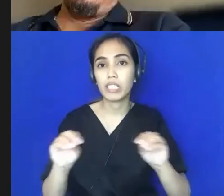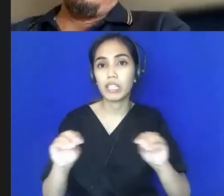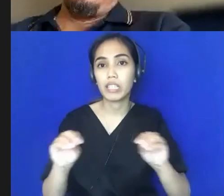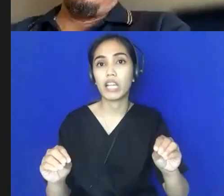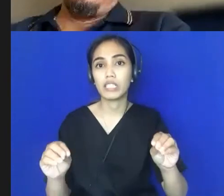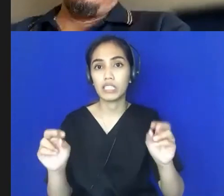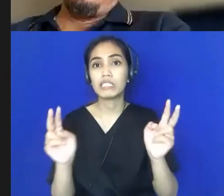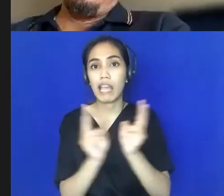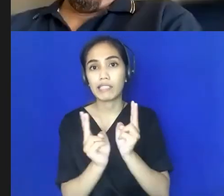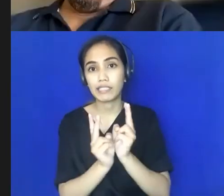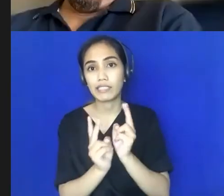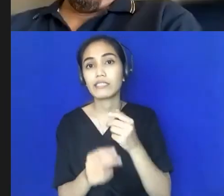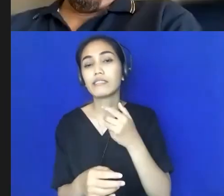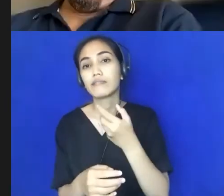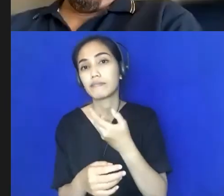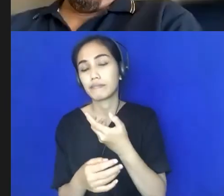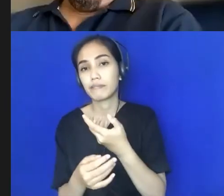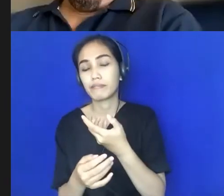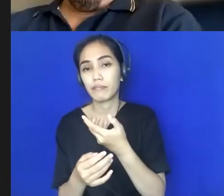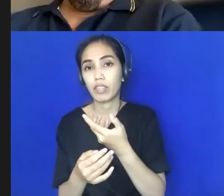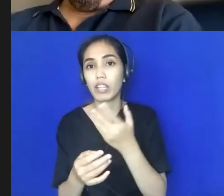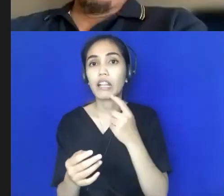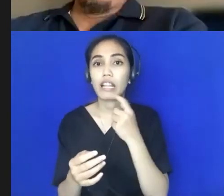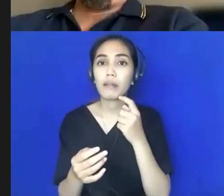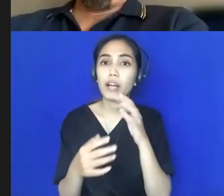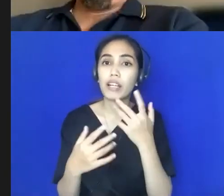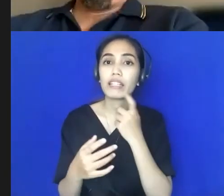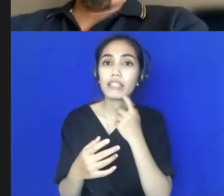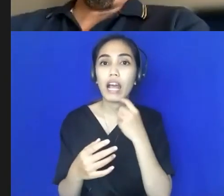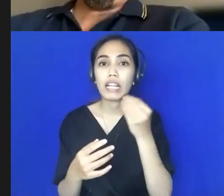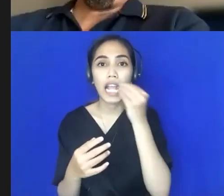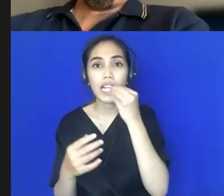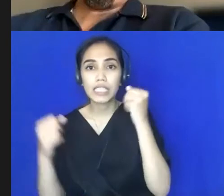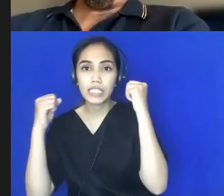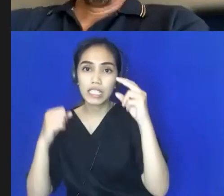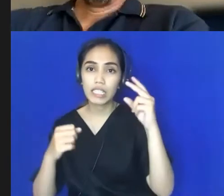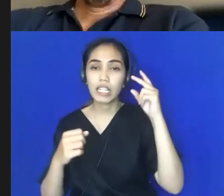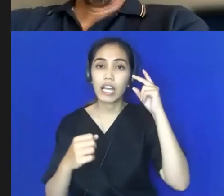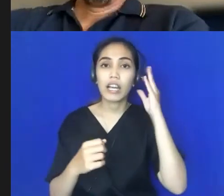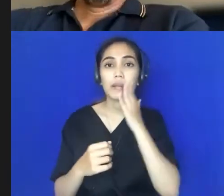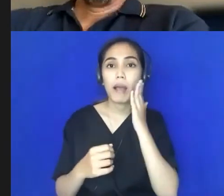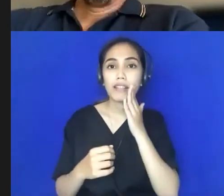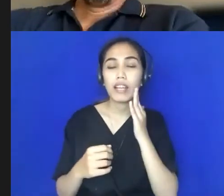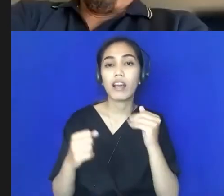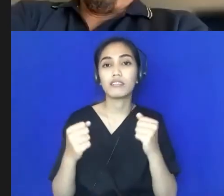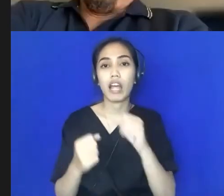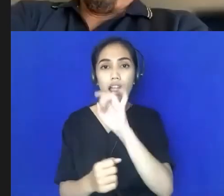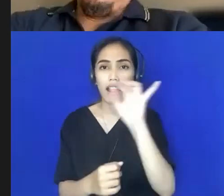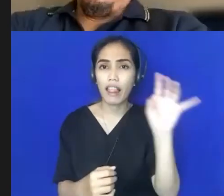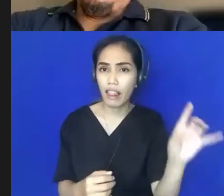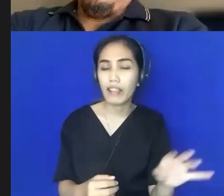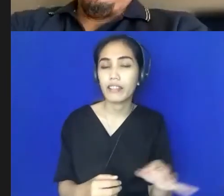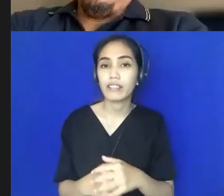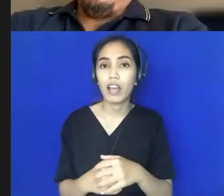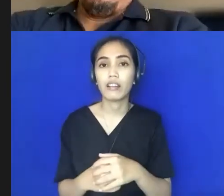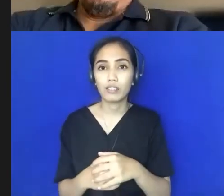pendidikan tentang gizi remaja ya dan yang lain-lain. Nah, ini terus kita lakukan sasaran-sasaran khusus untuk